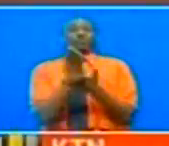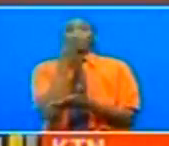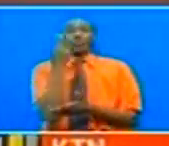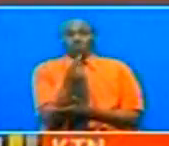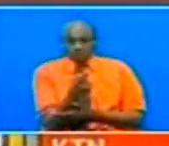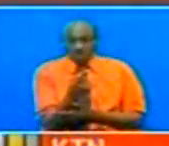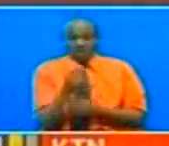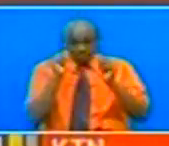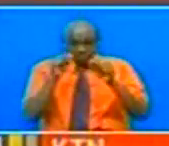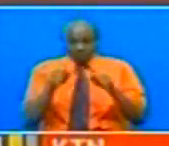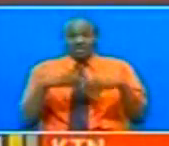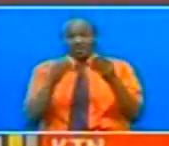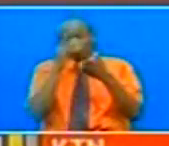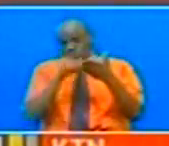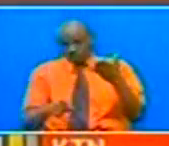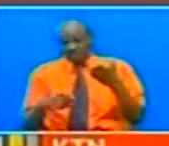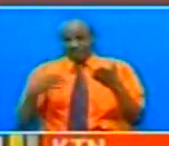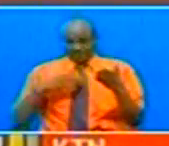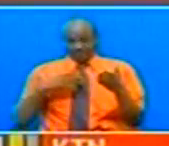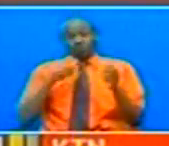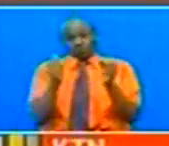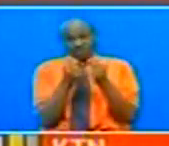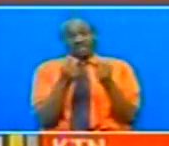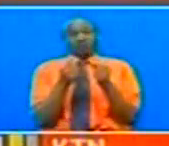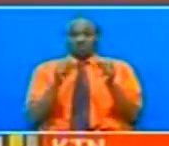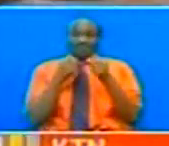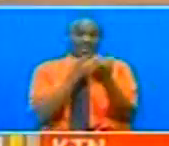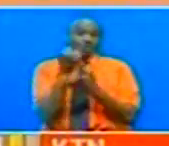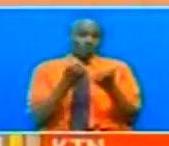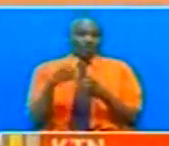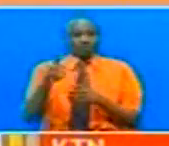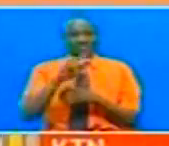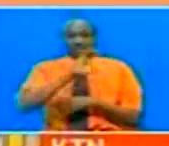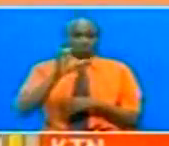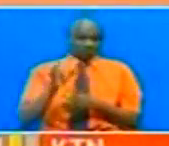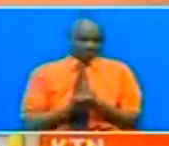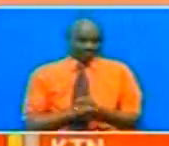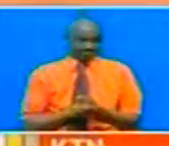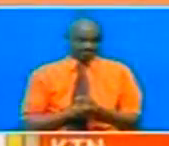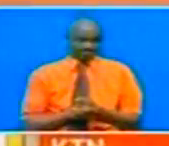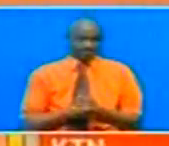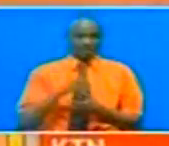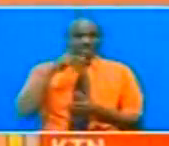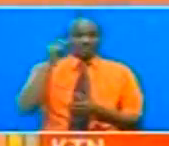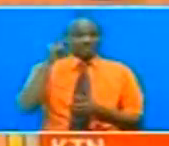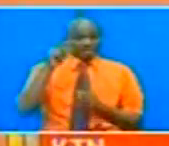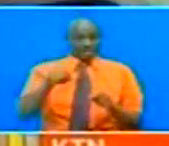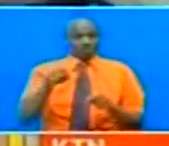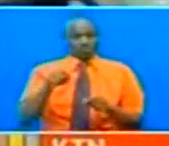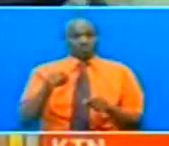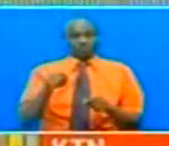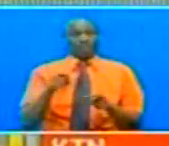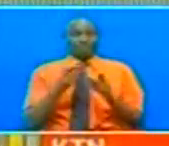ili kuweza kutoa nafasi kwa ukuaji wa kaunti kiuchumi. Hussein Mohamed, KTN Leo, Manila.